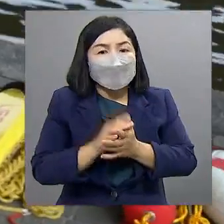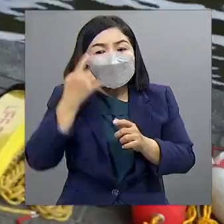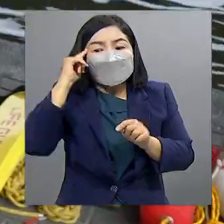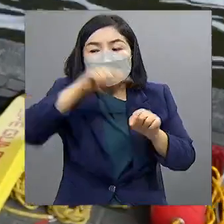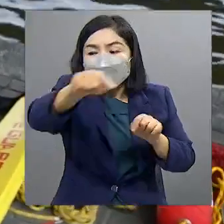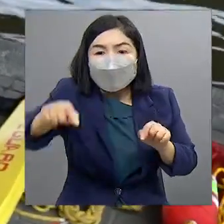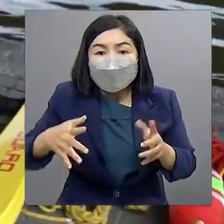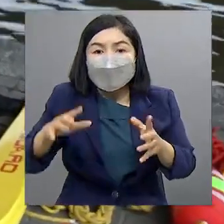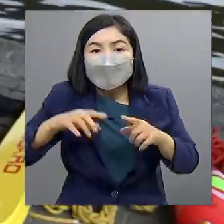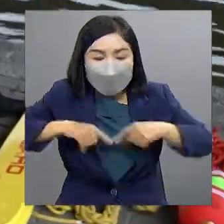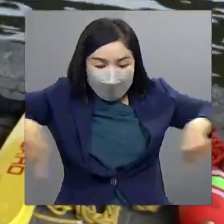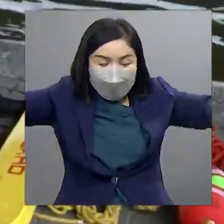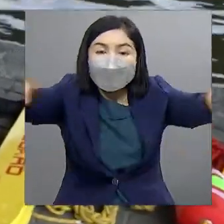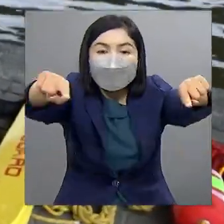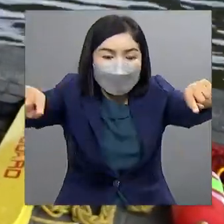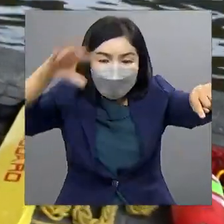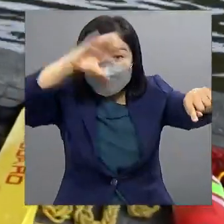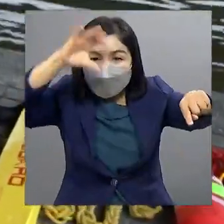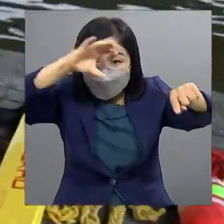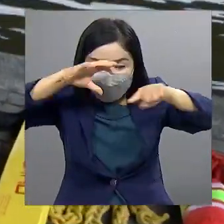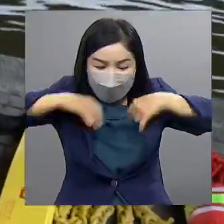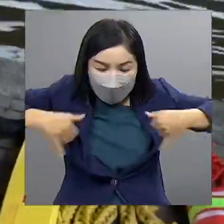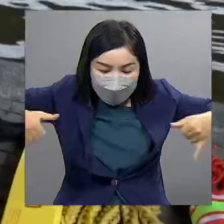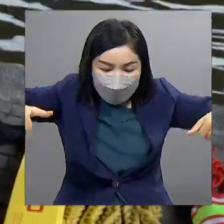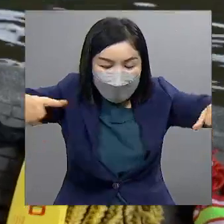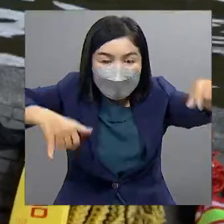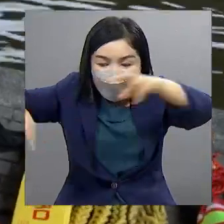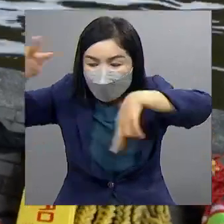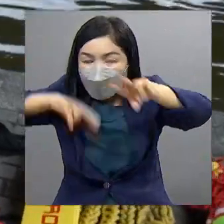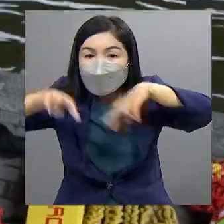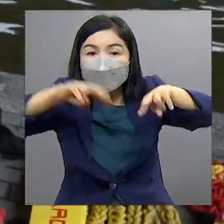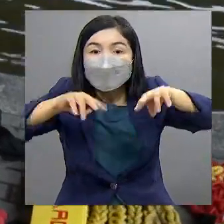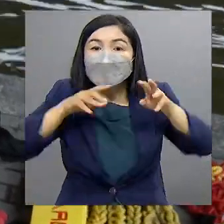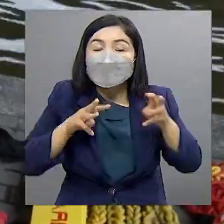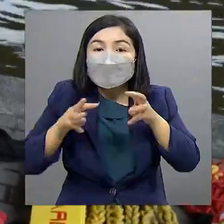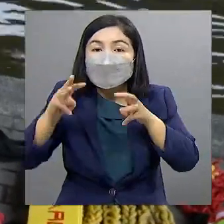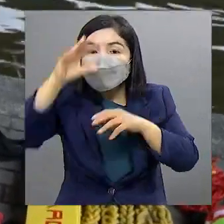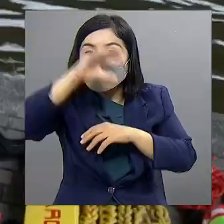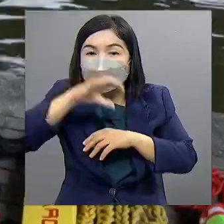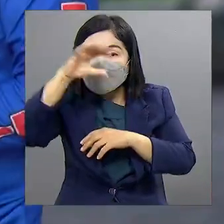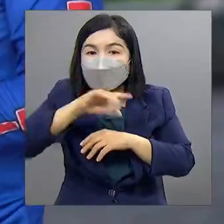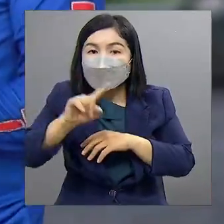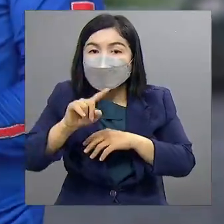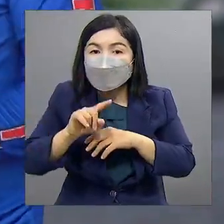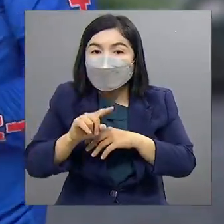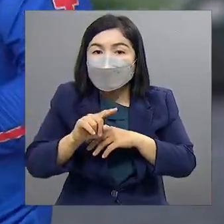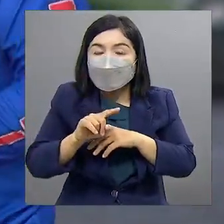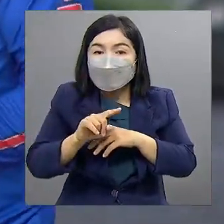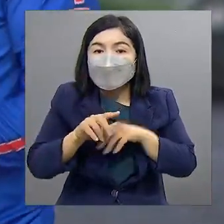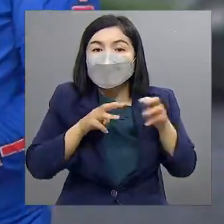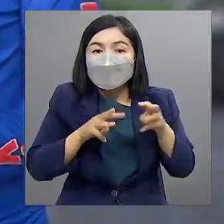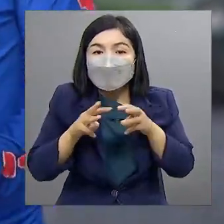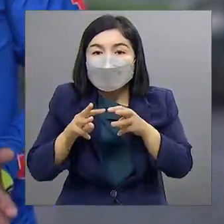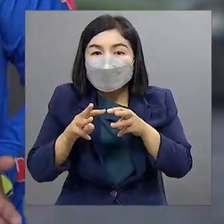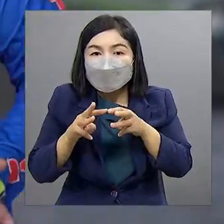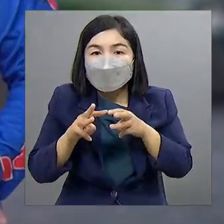ะครับหมายถึงว่าให้ละเอียดที่สุดการปูพรมแต่ของเราวิธีการค้นหาเราเรียกว่าค ของเราใช้คำว่าต่อตัวต่อตัวแบบหน้ากระด